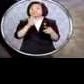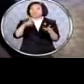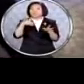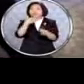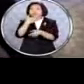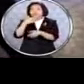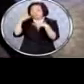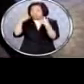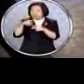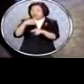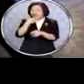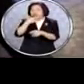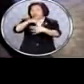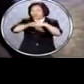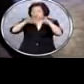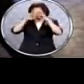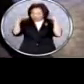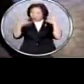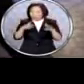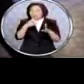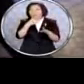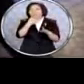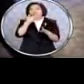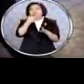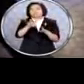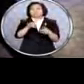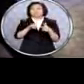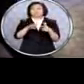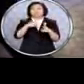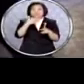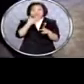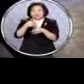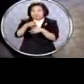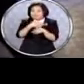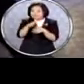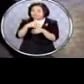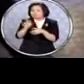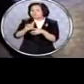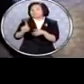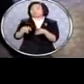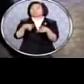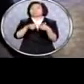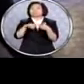益的问题，也有很多利益分配的问题，也有